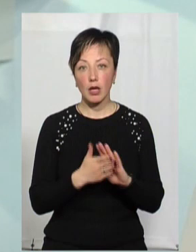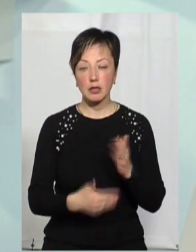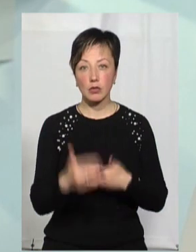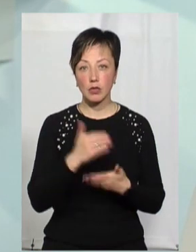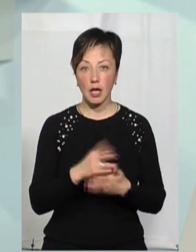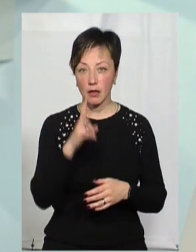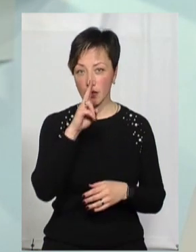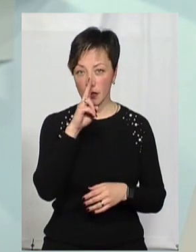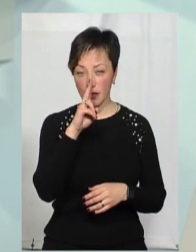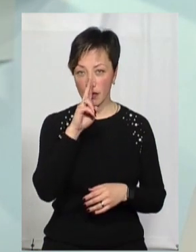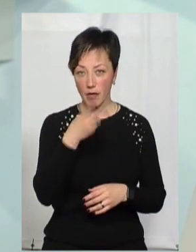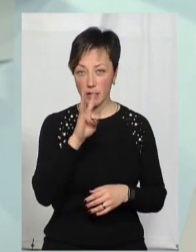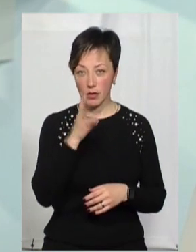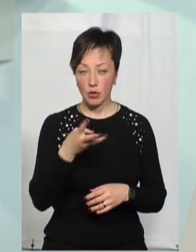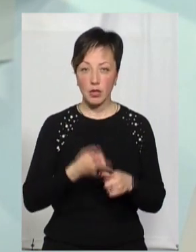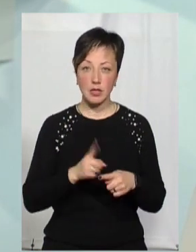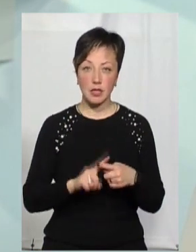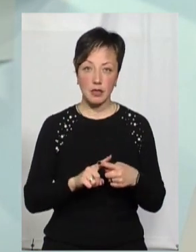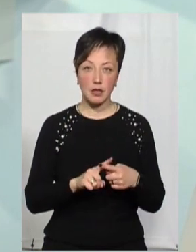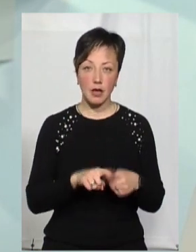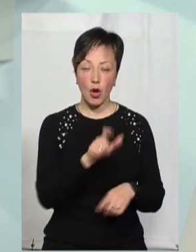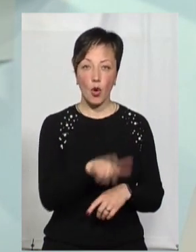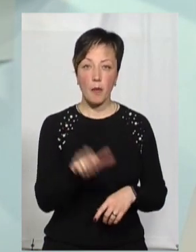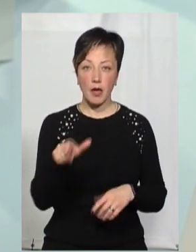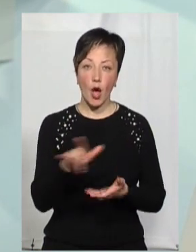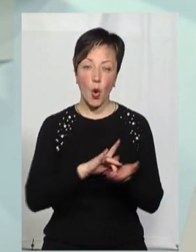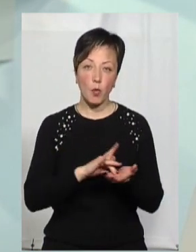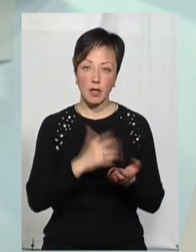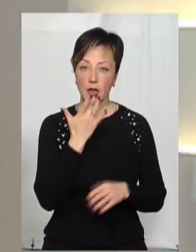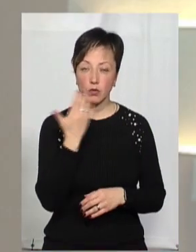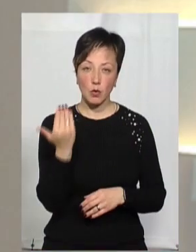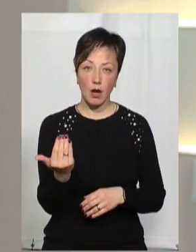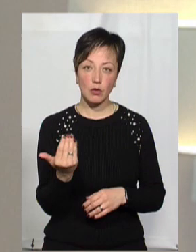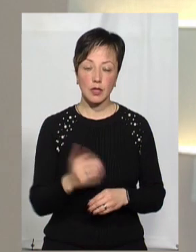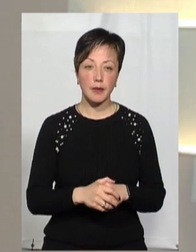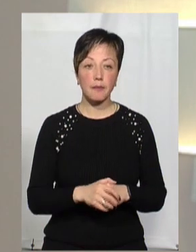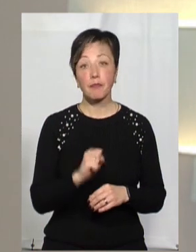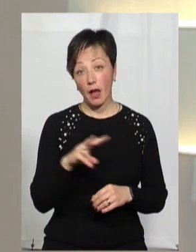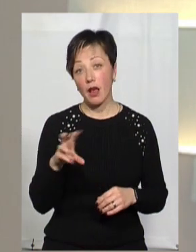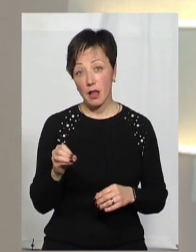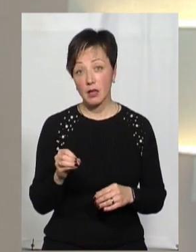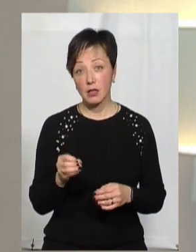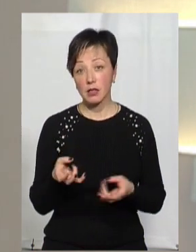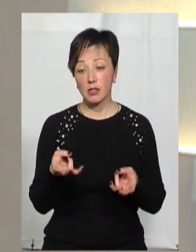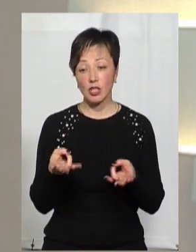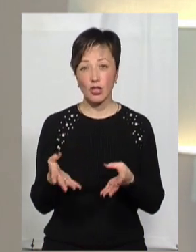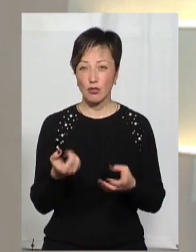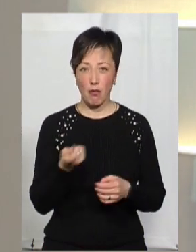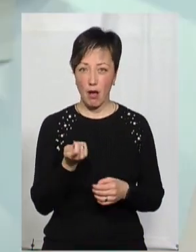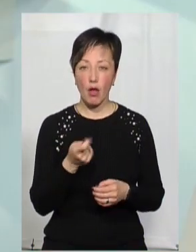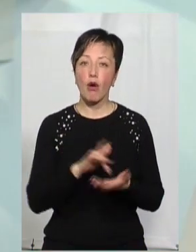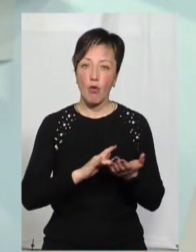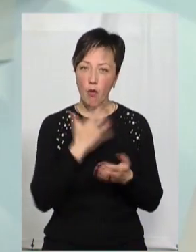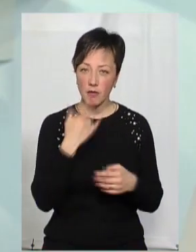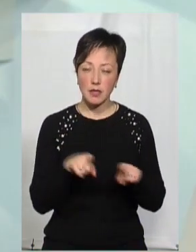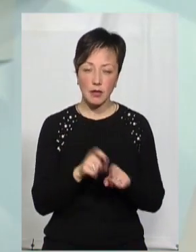останні 2,5 за 3 роки – це саме громадянки ромської національності. Ну, але залишають дуже мало. Все-таки